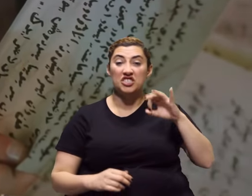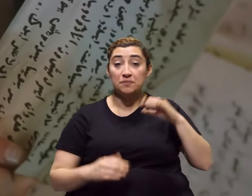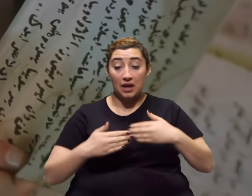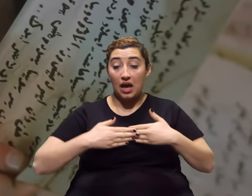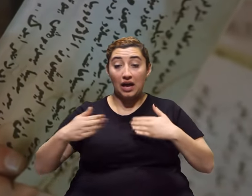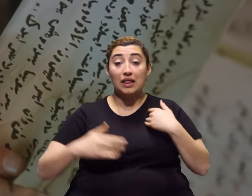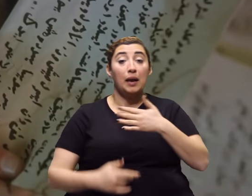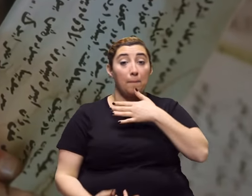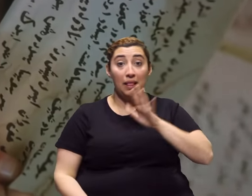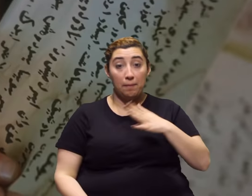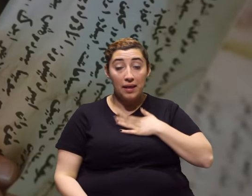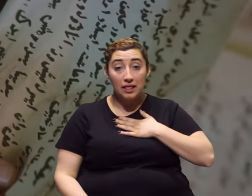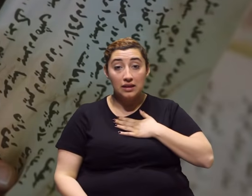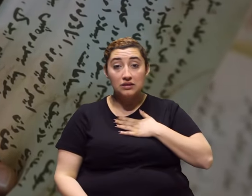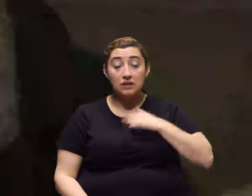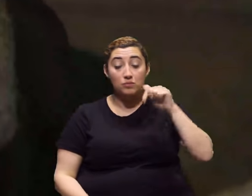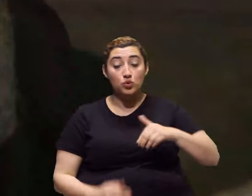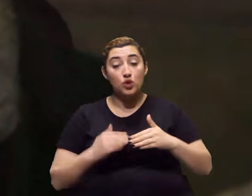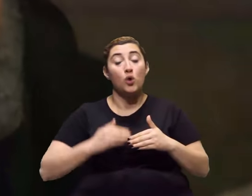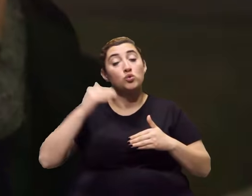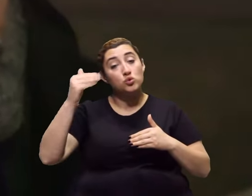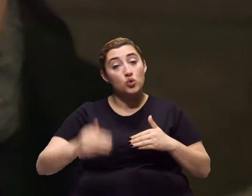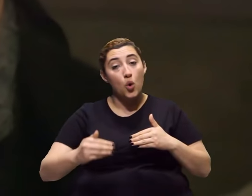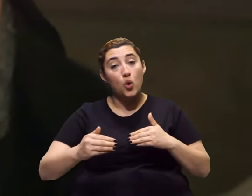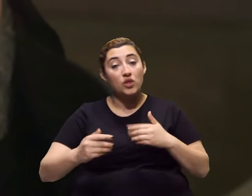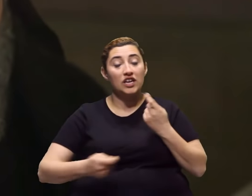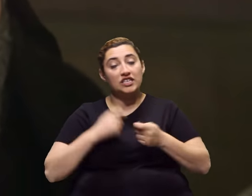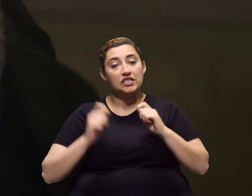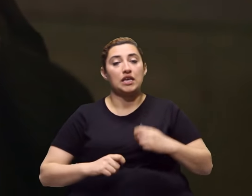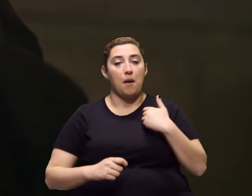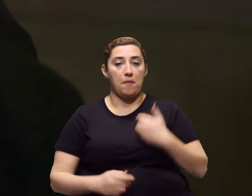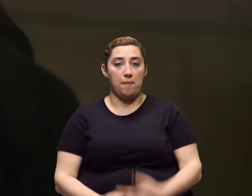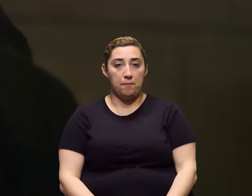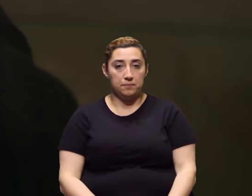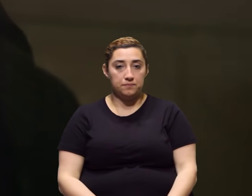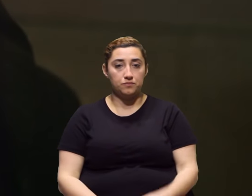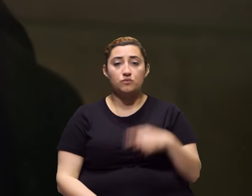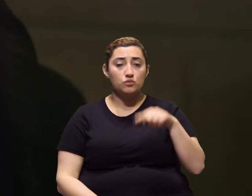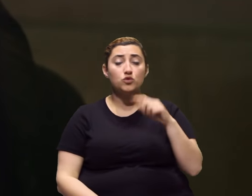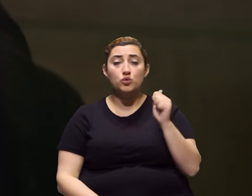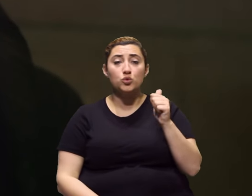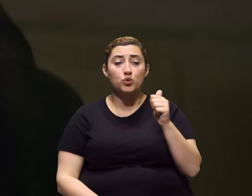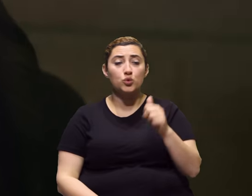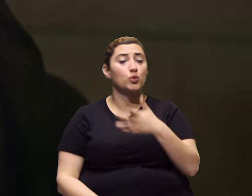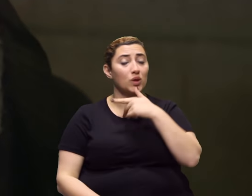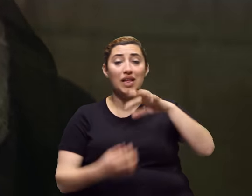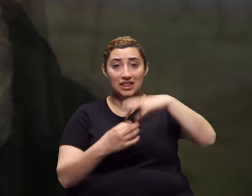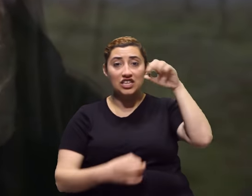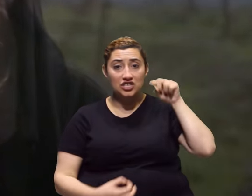Şimdiye dek bilmediyse şimdiden geri iş eyleyem. Bugün gülen